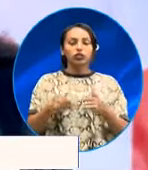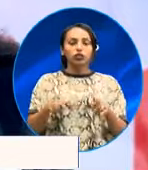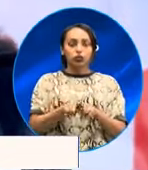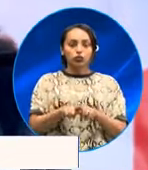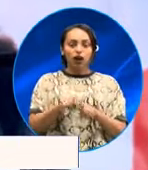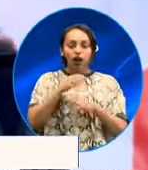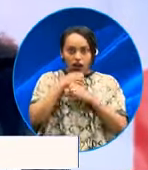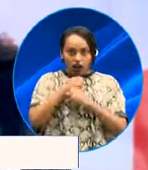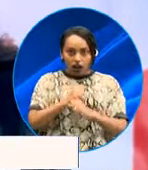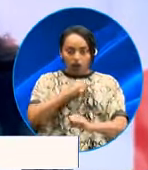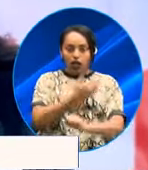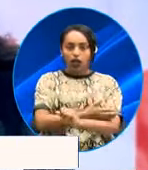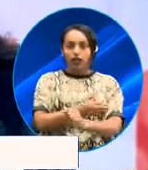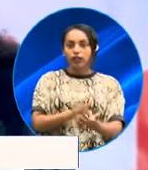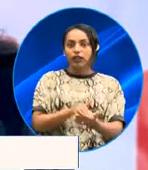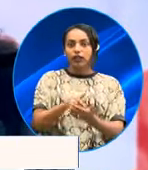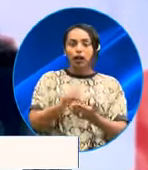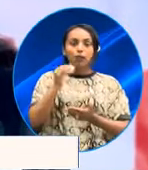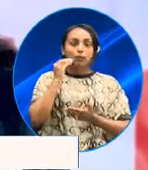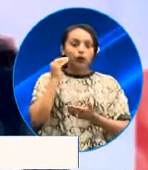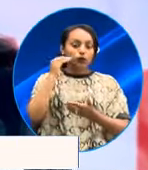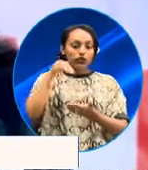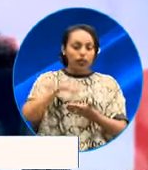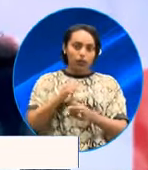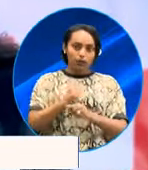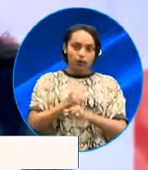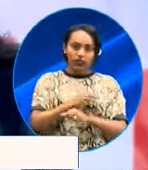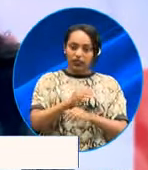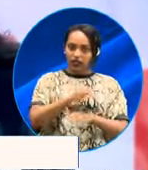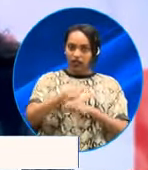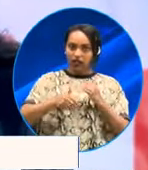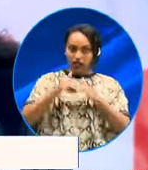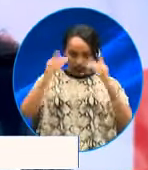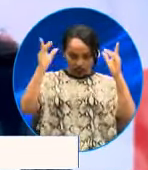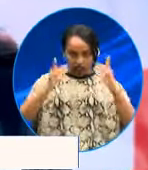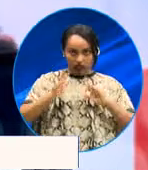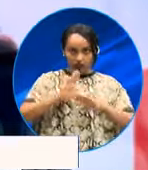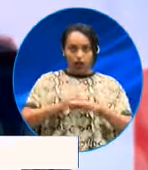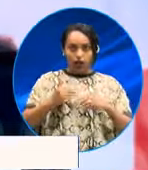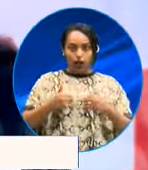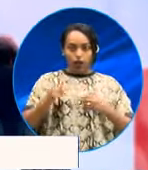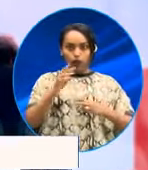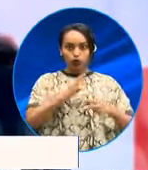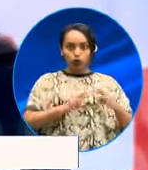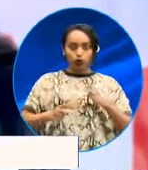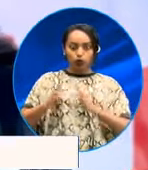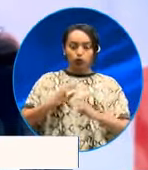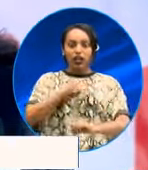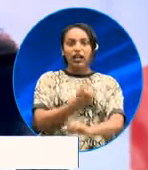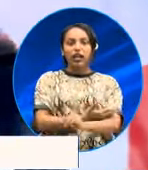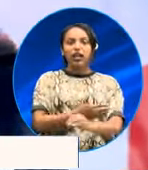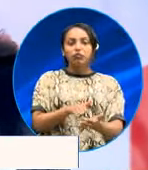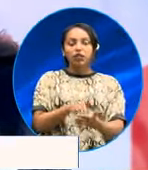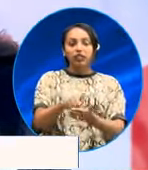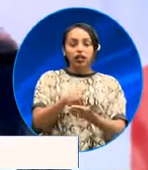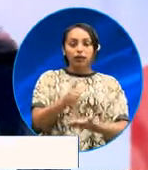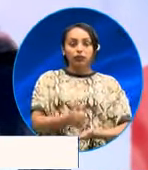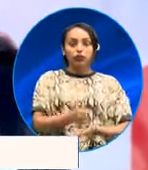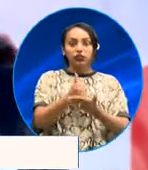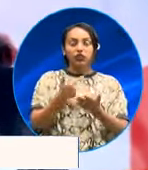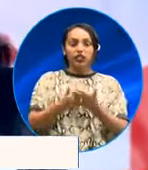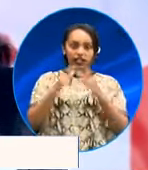እንዲሁም የአረጋውያን የአቅመ ደካማ ቤቶችን በማደስና አጠቃላይ ክረምት ላይ ያሉ ችግሮችን አቅመ ደካሞችን